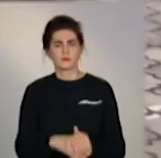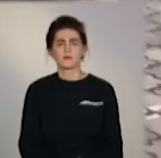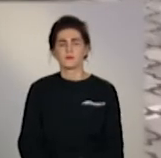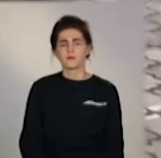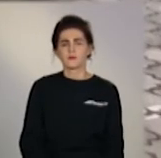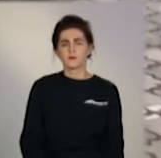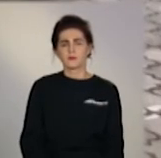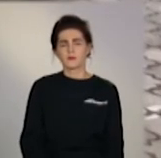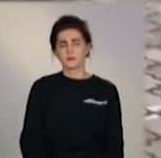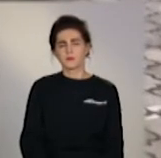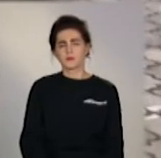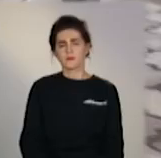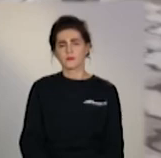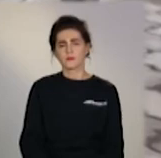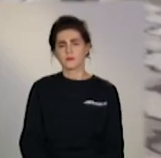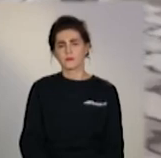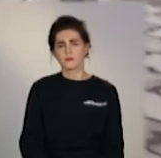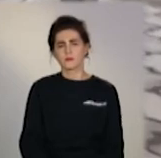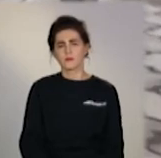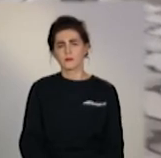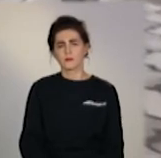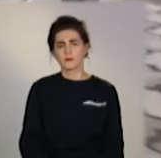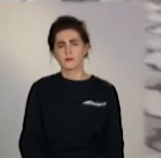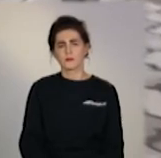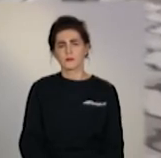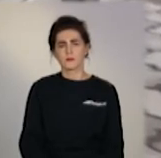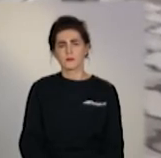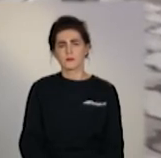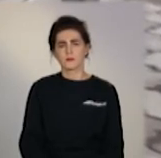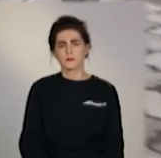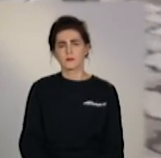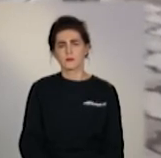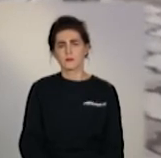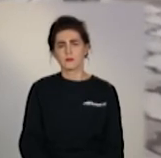Семічихіна, Марія Сергеєва, Максим Кривошеєнко, Володимир Безоблюков, телеканал «Донбас».